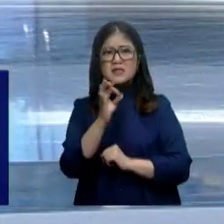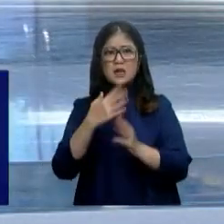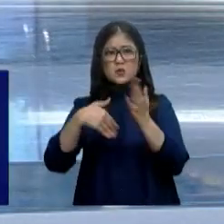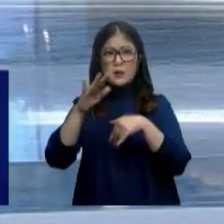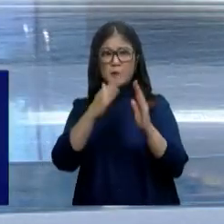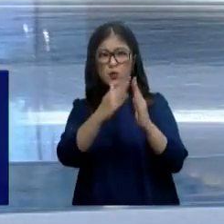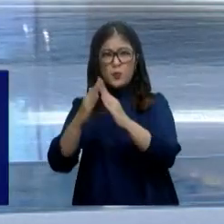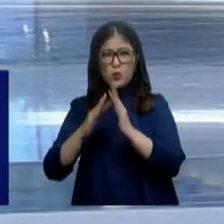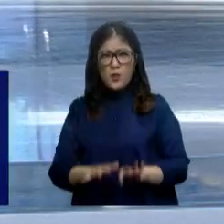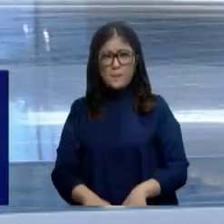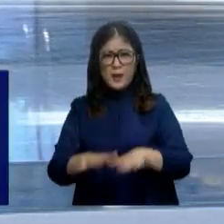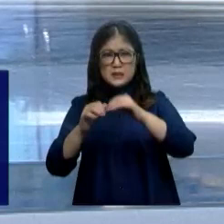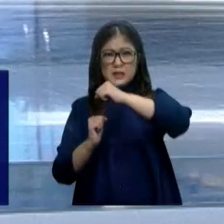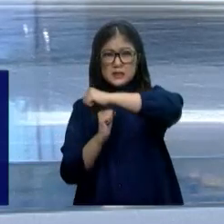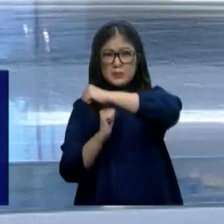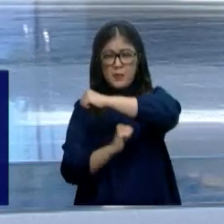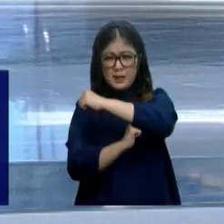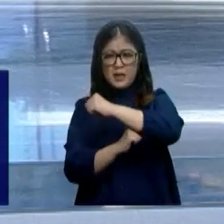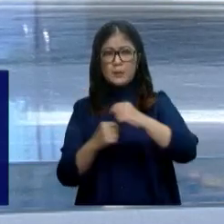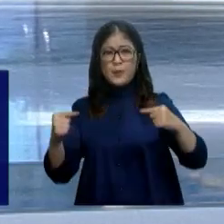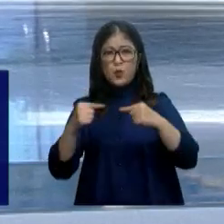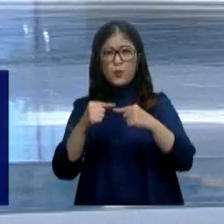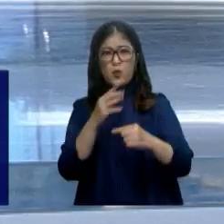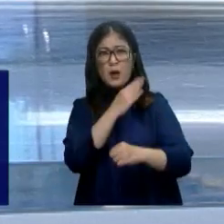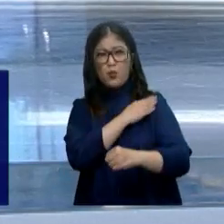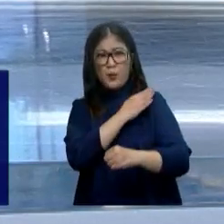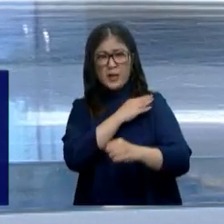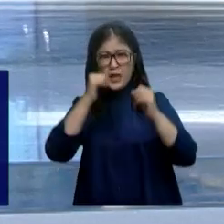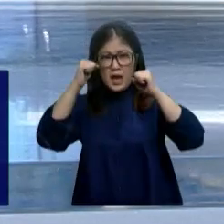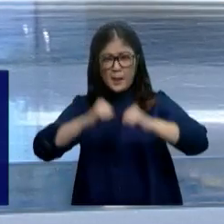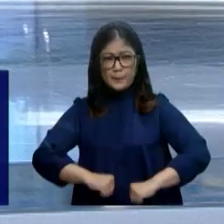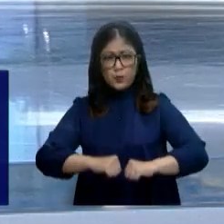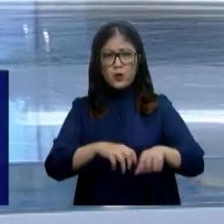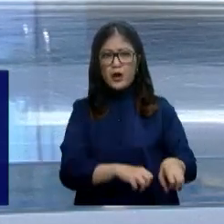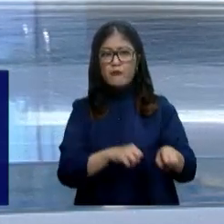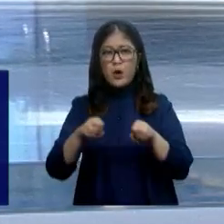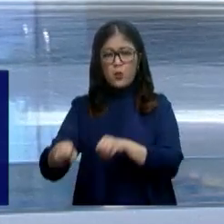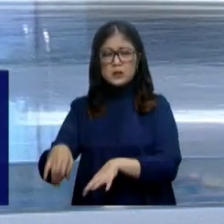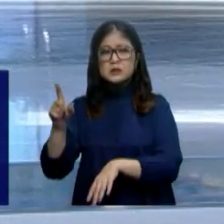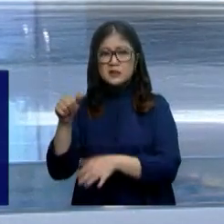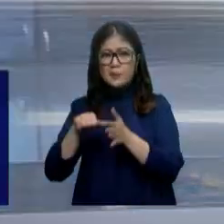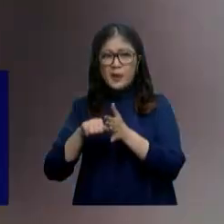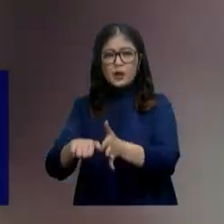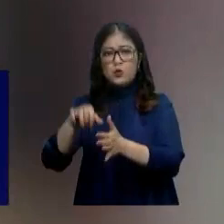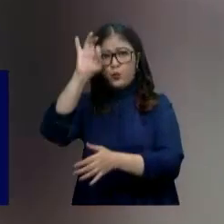merobohkan jembatan penghubung antar kabupaten. Puluhan warga yang terjebak banjir dievakuasi petugas kepolisian.